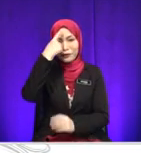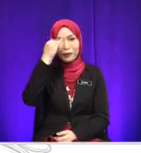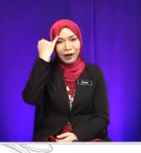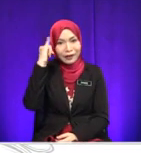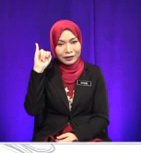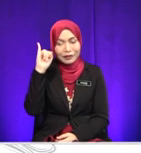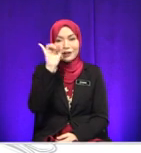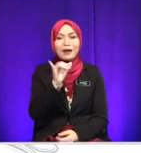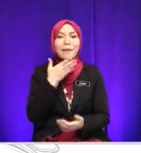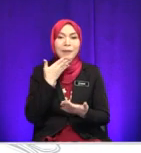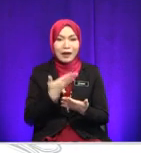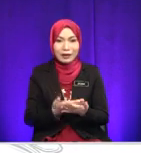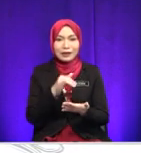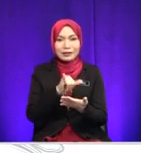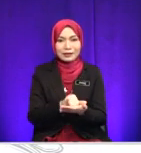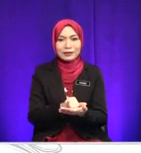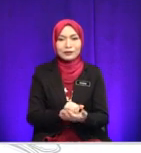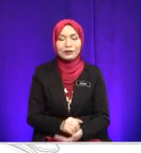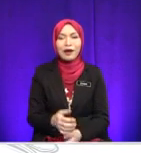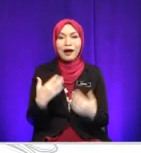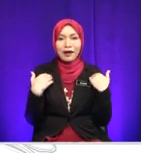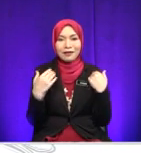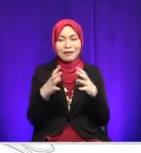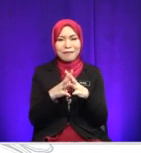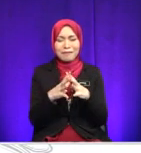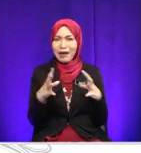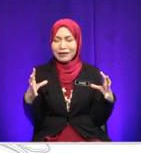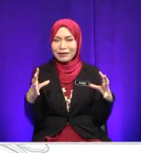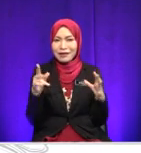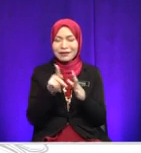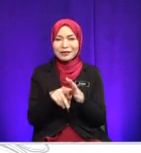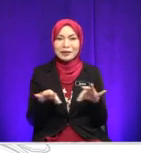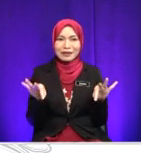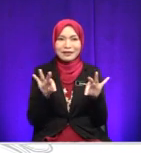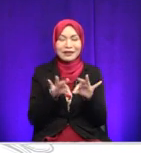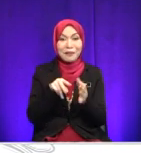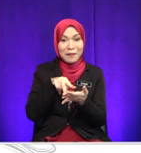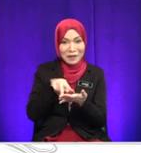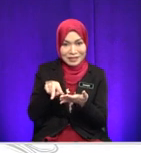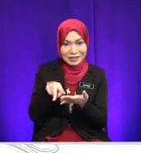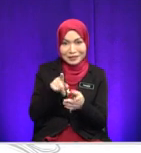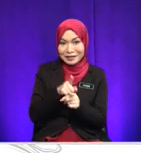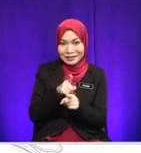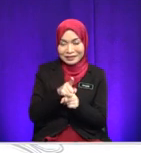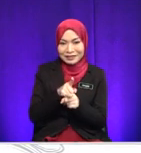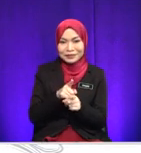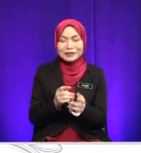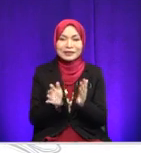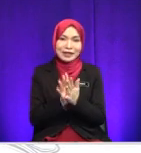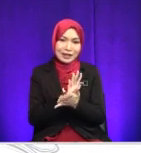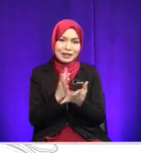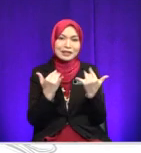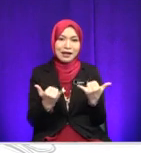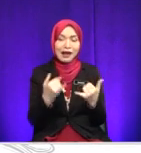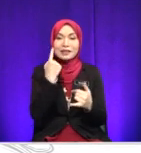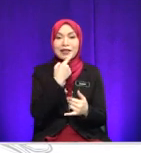oleh Danish apabila Danish membaca bahan pada buku teks muka surat 44 dan juga 45. Seterusnya, siapa nak kongsi apa